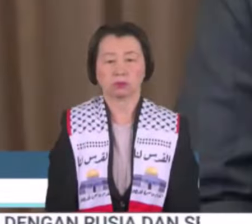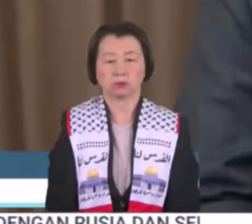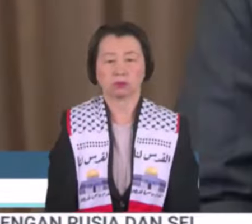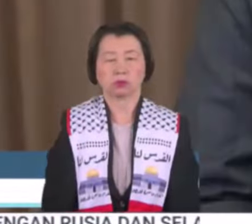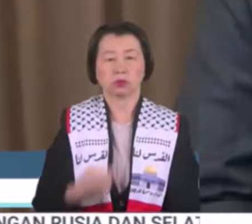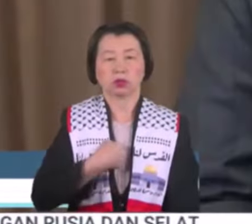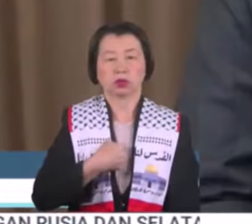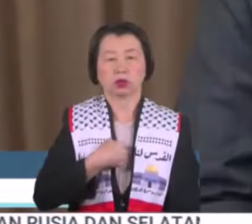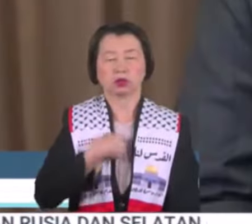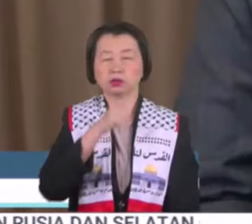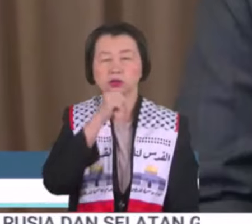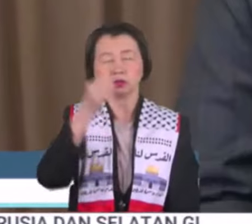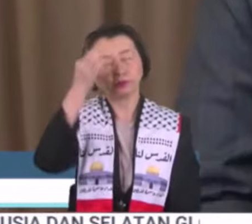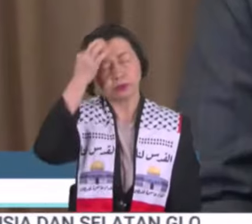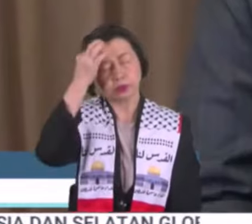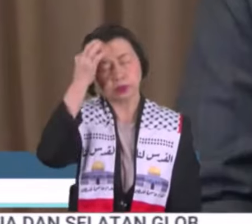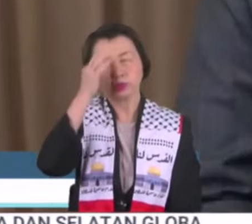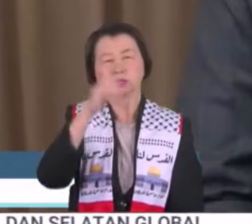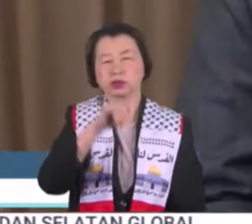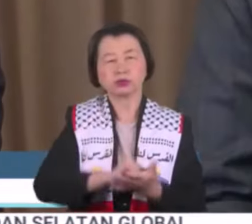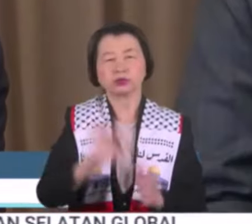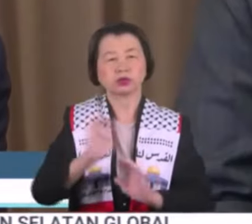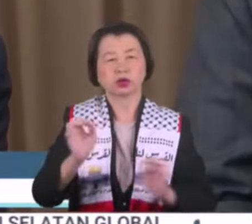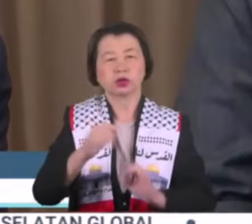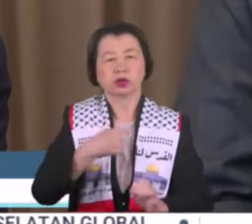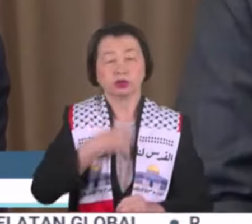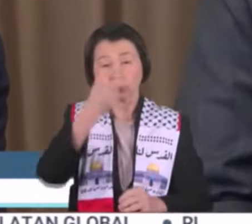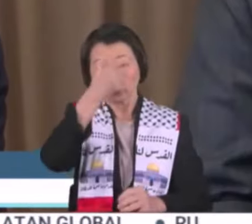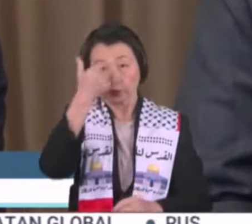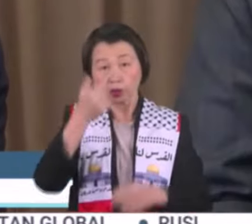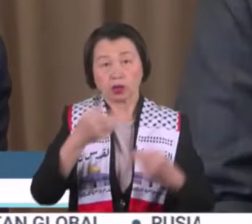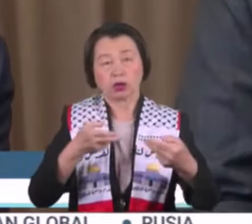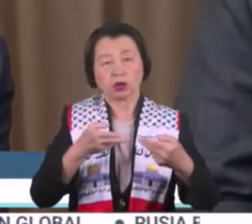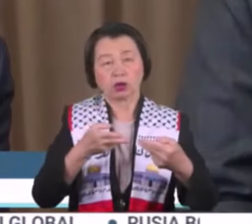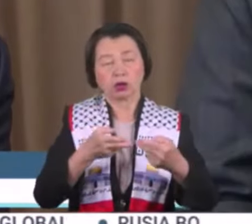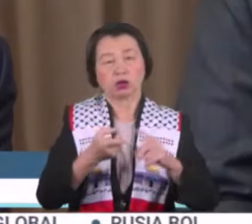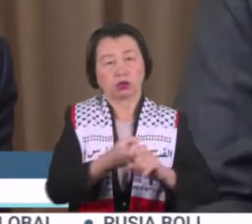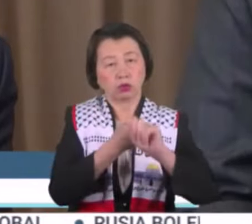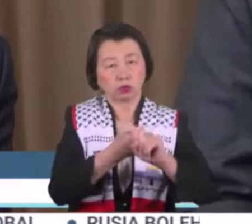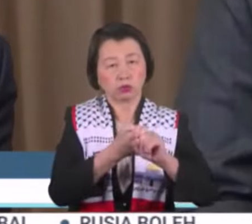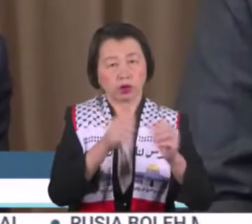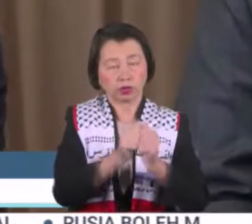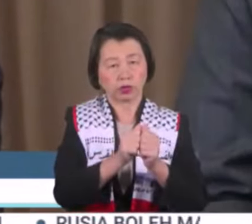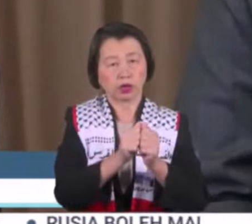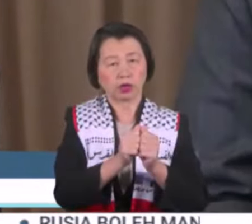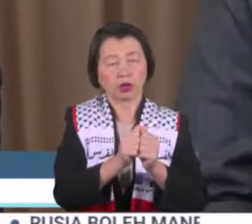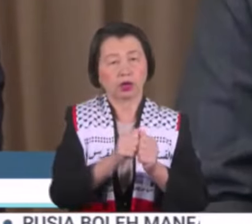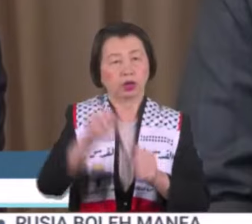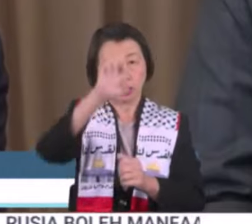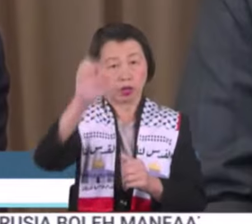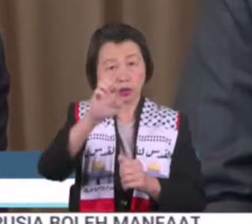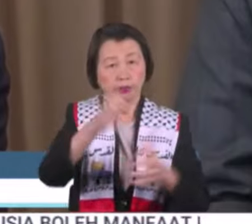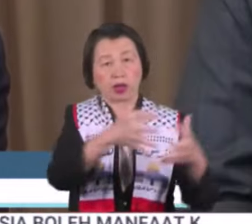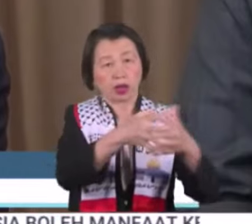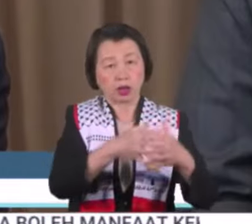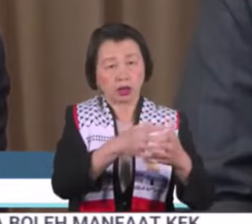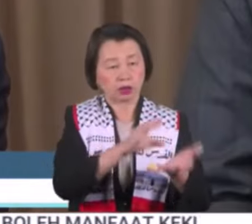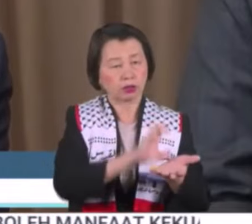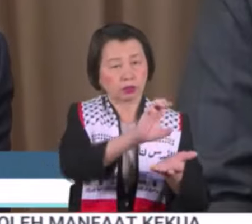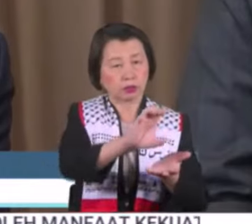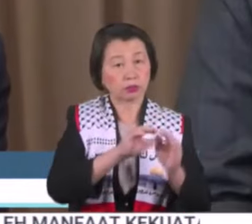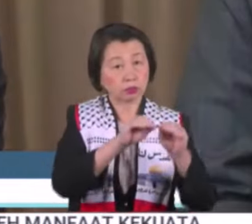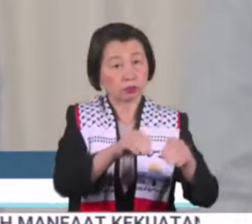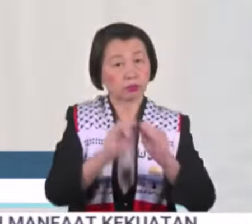Saya tidak fikir begitu. Sebab hubungan kita dengan Amerika, dengan Eropah, pelaburannya,